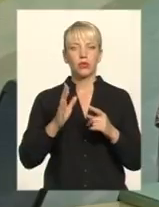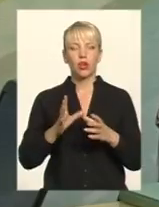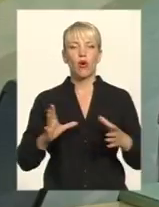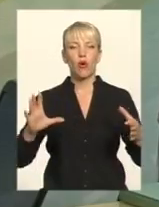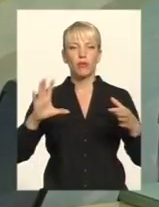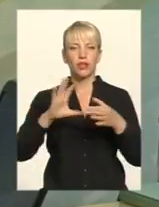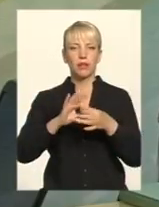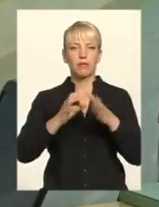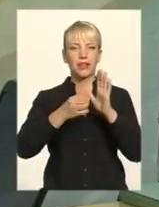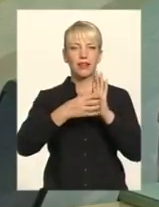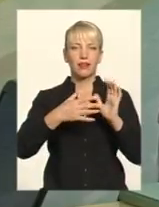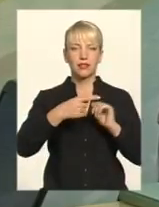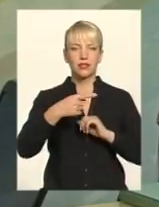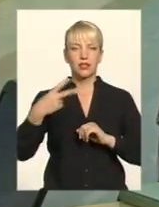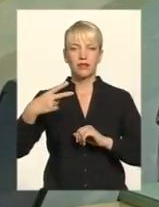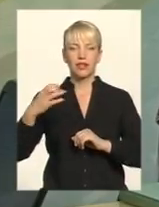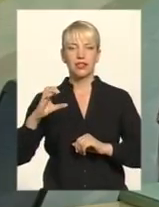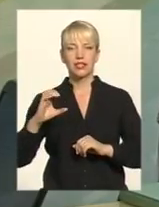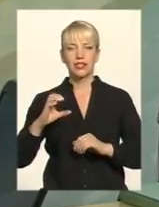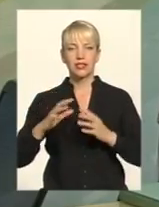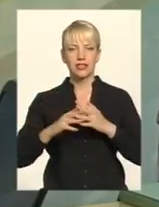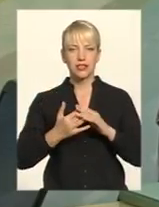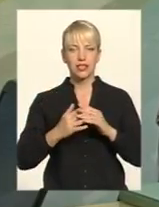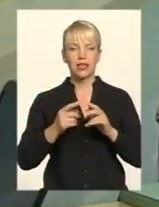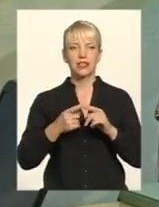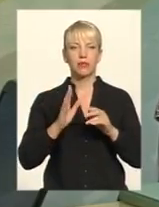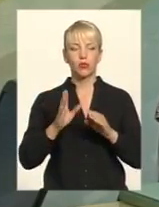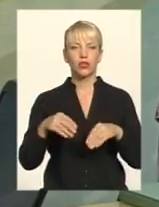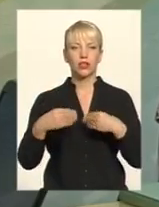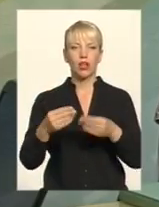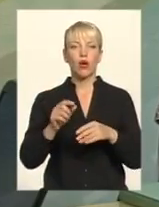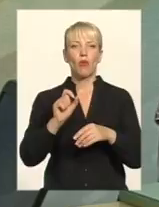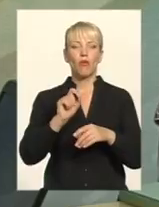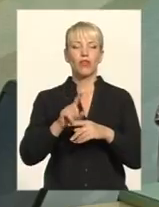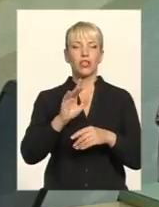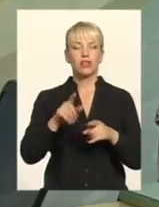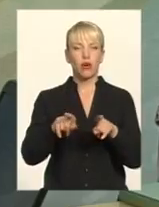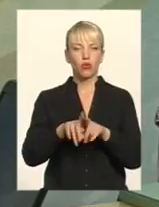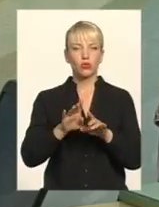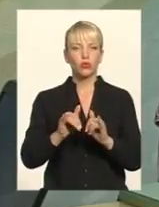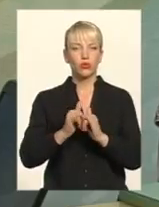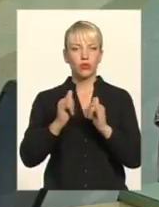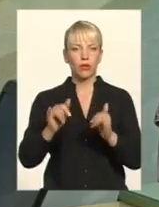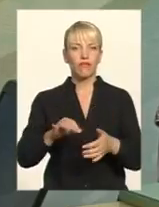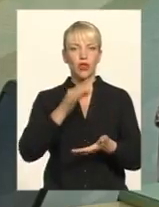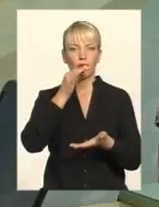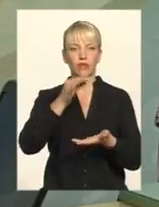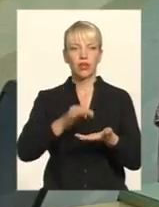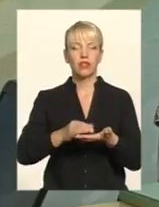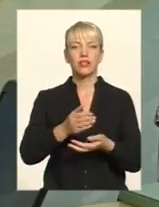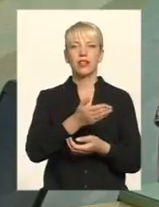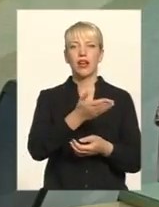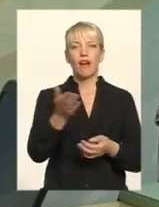їм фінансової повноважень, це і відповідальність. Більшість людей не розуміє про цю відповідальність. Коли починаєш говорити про... Вони